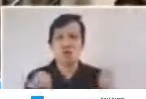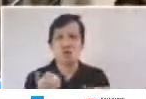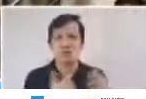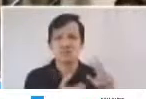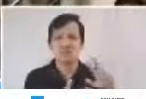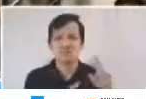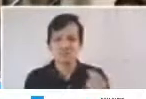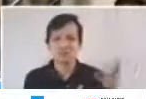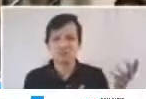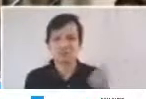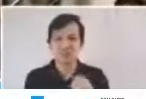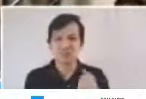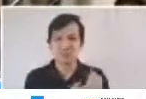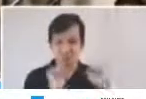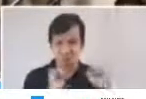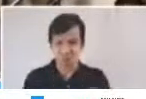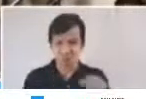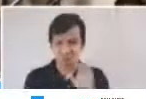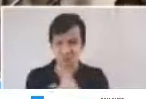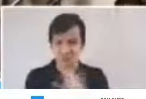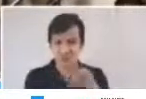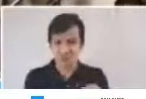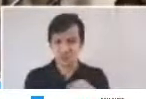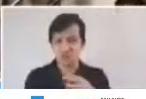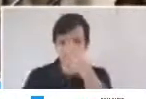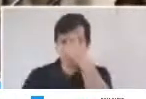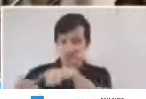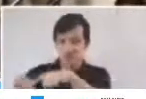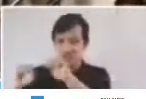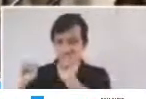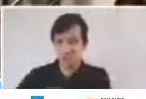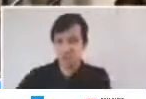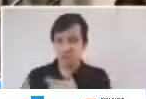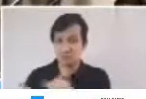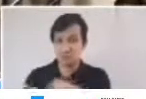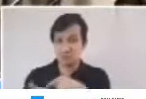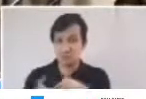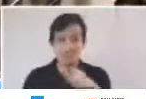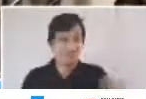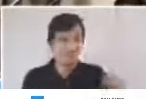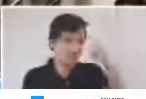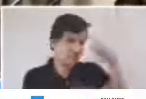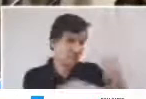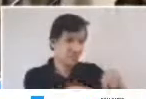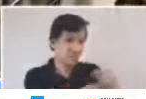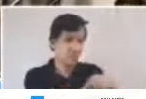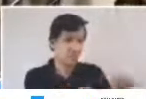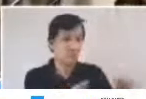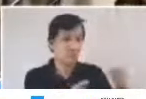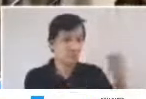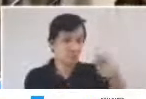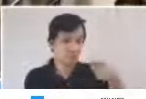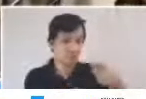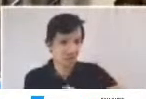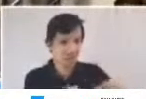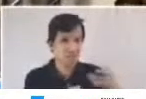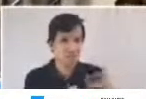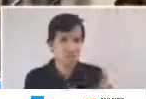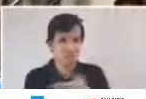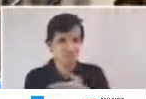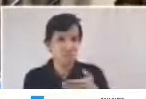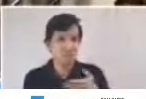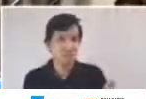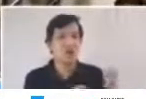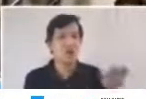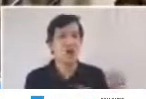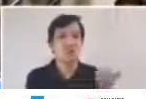quarantine or kung nag-umpisa na yung negosyo niya or nakabalik na siya sa trabaho. And then, Yusek